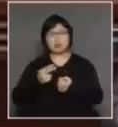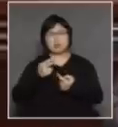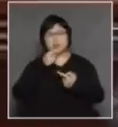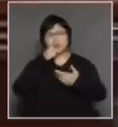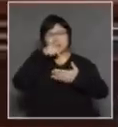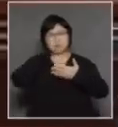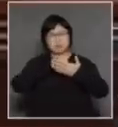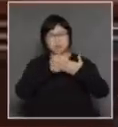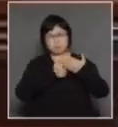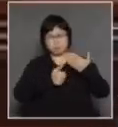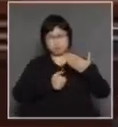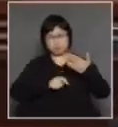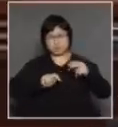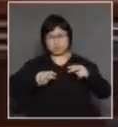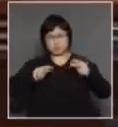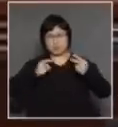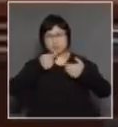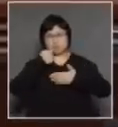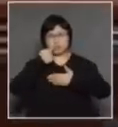構性赤字，